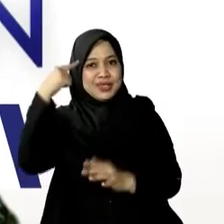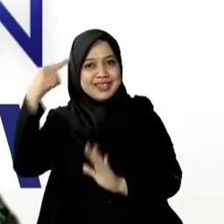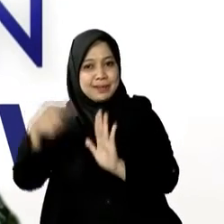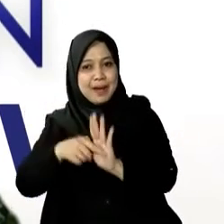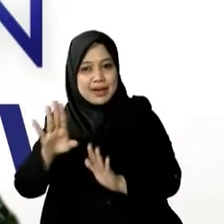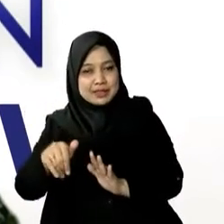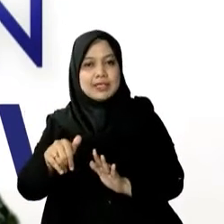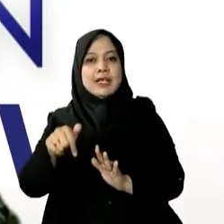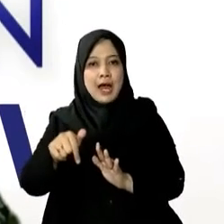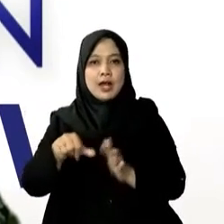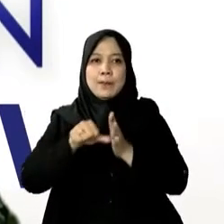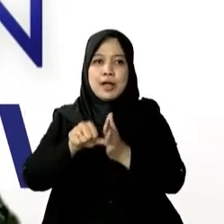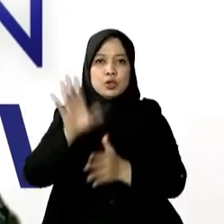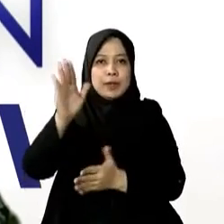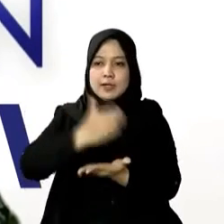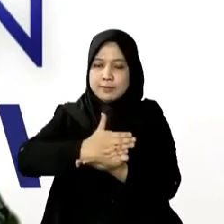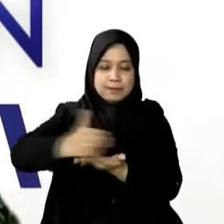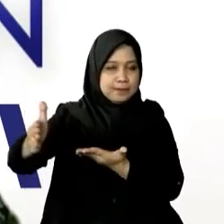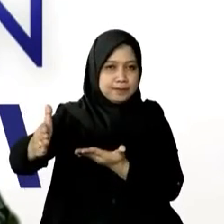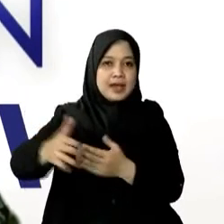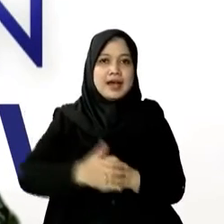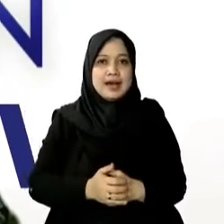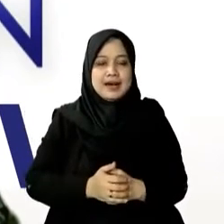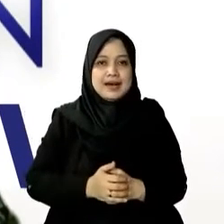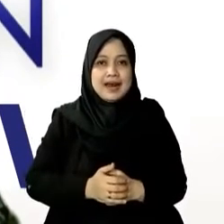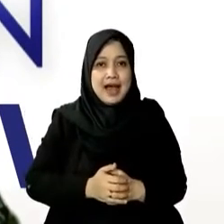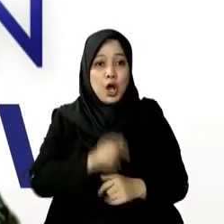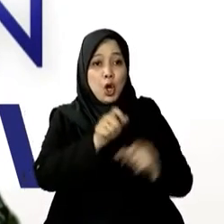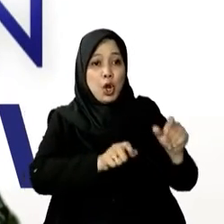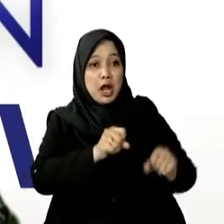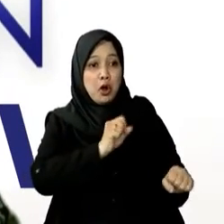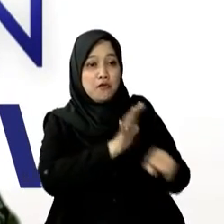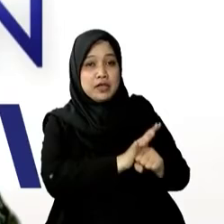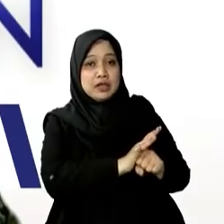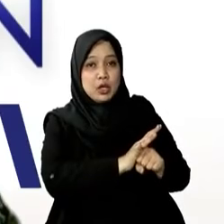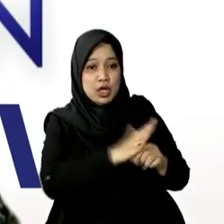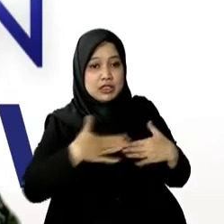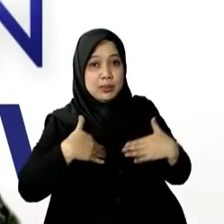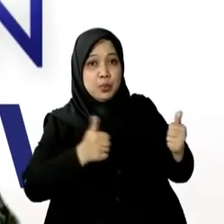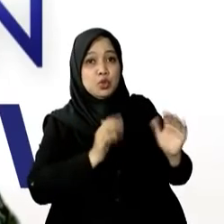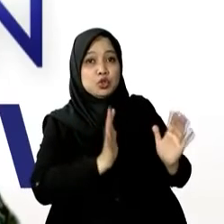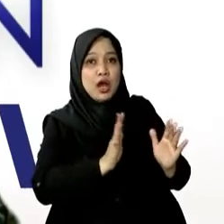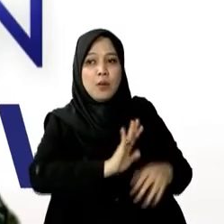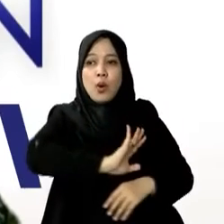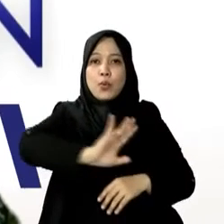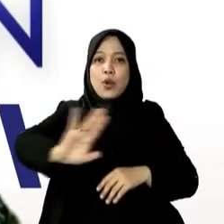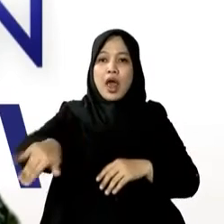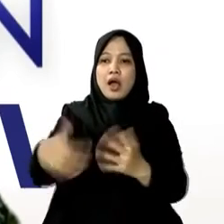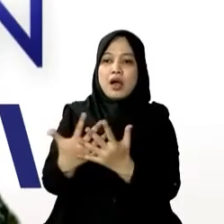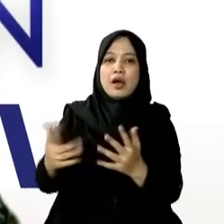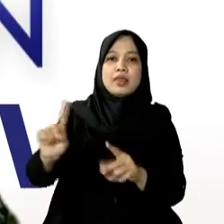di masyarakat sehingga akan banyak dari kemarin itu yang mereka yang Setelah sembuh udah di-copy kemudian ditolak Pemasyarakatan